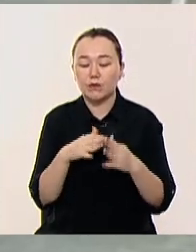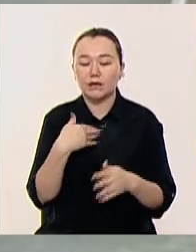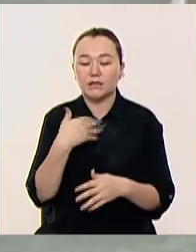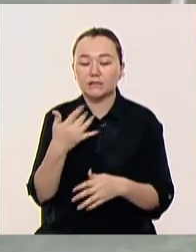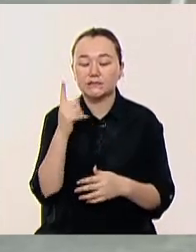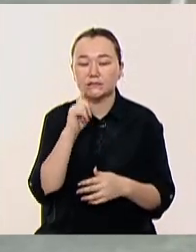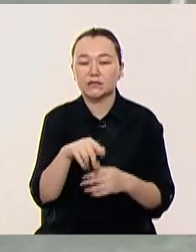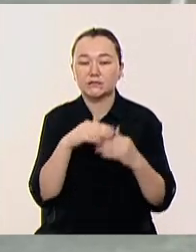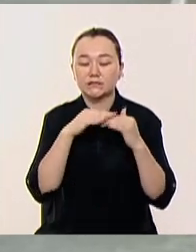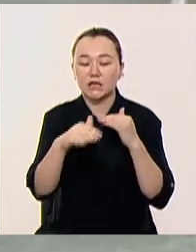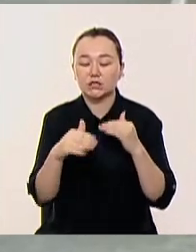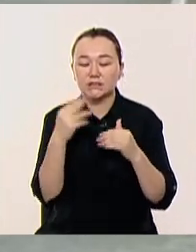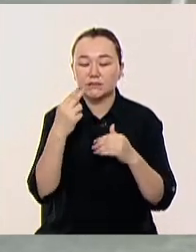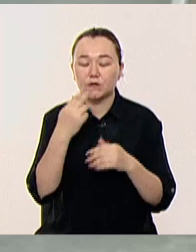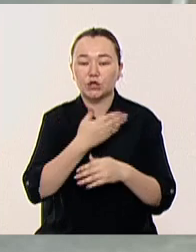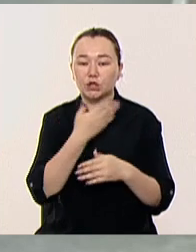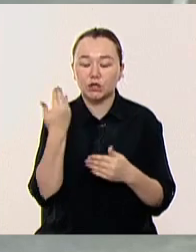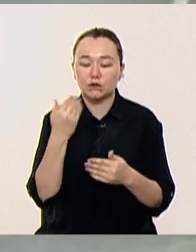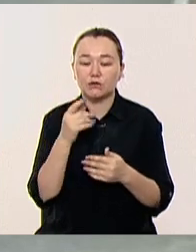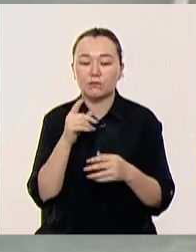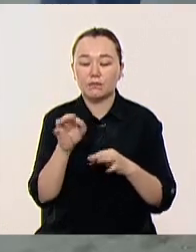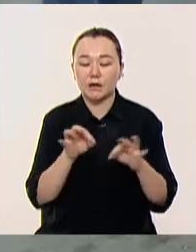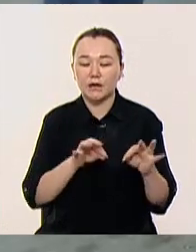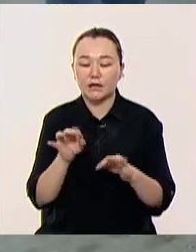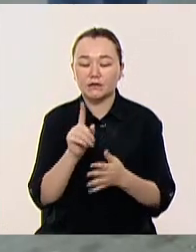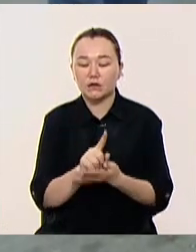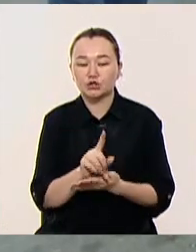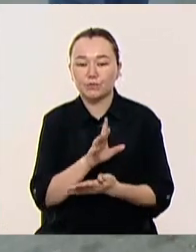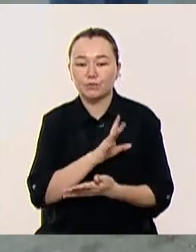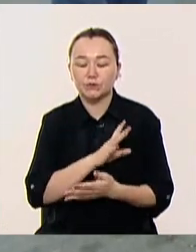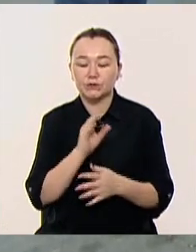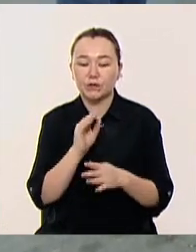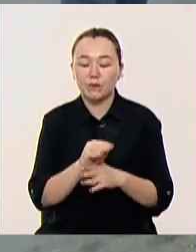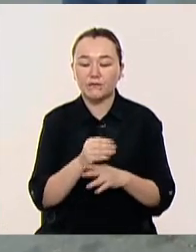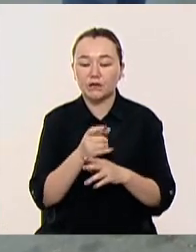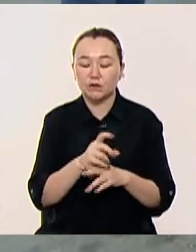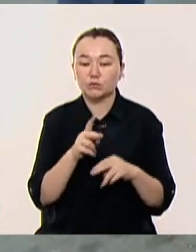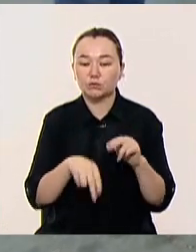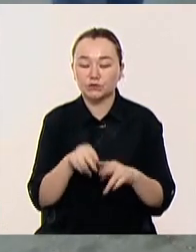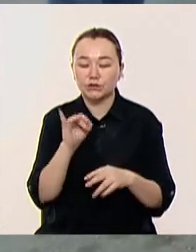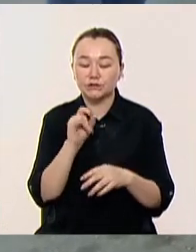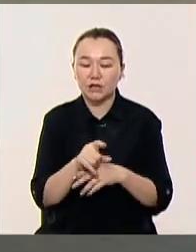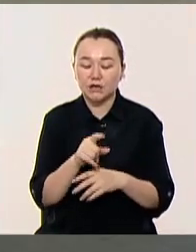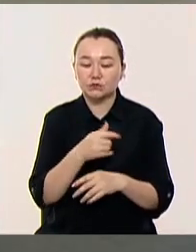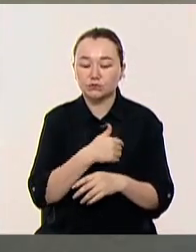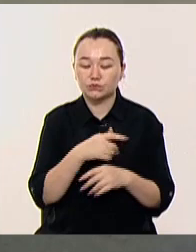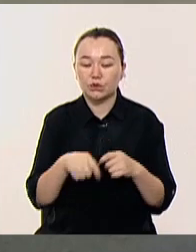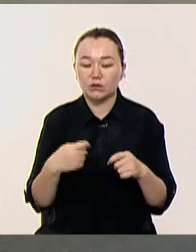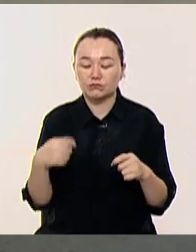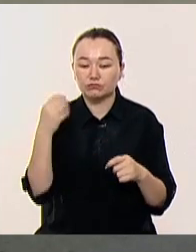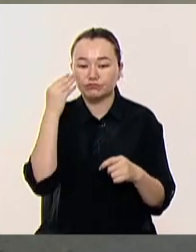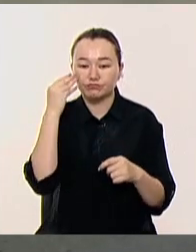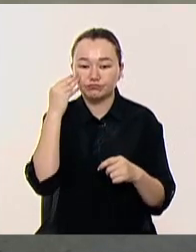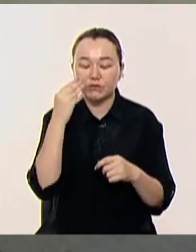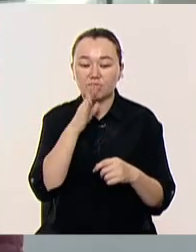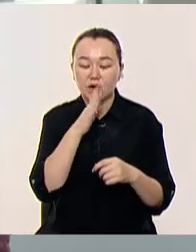знаю, по-моему, стяжки вообще нет, хотя по проекту она должна быть. Жители домов уверены, застройщики и заказчик намеренно тянут время.